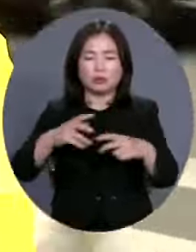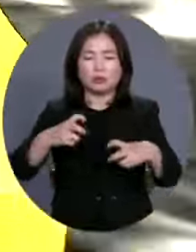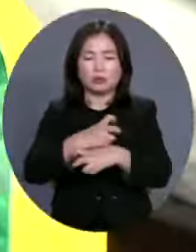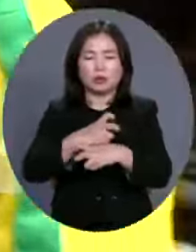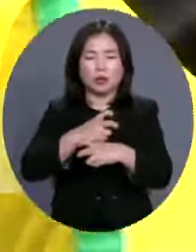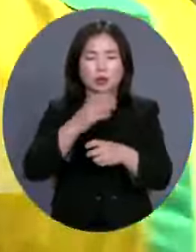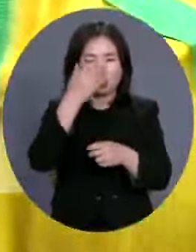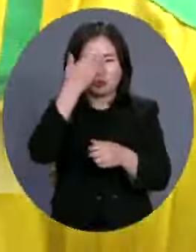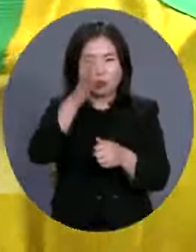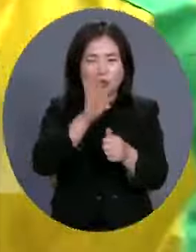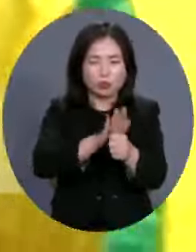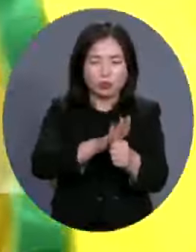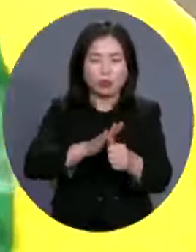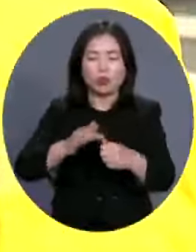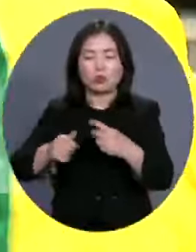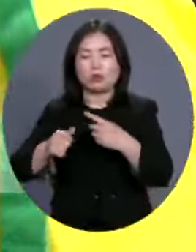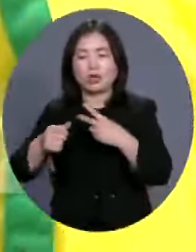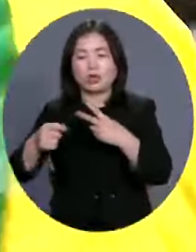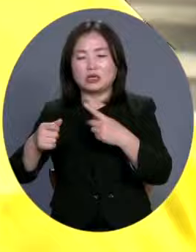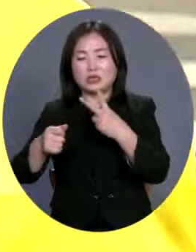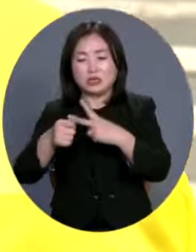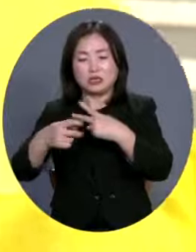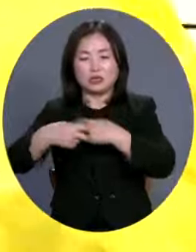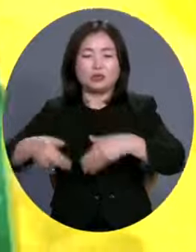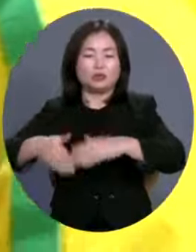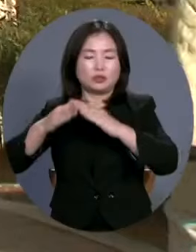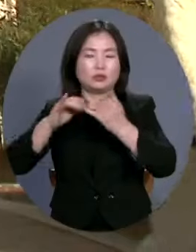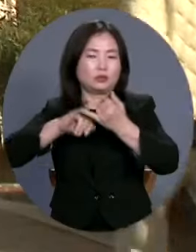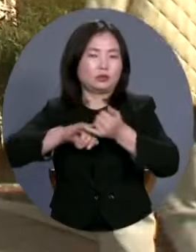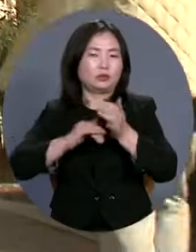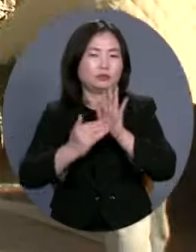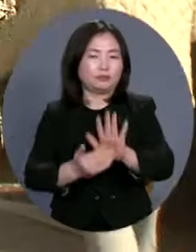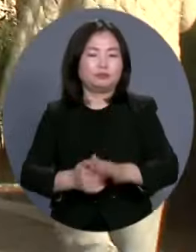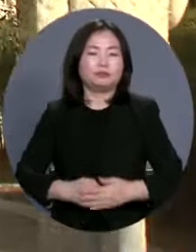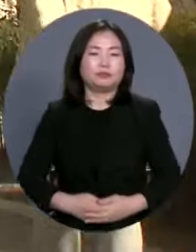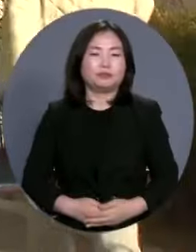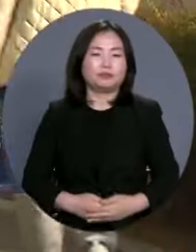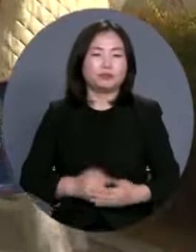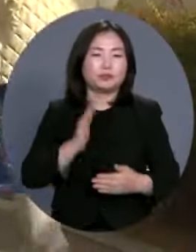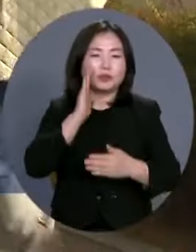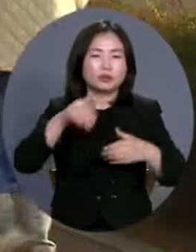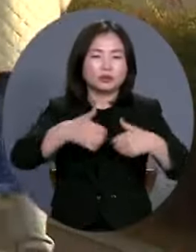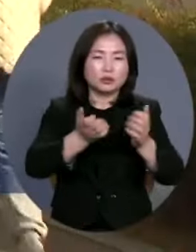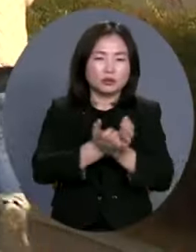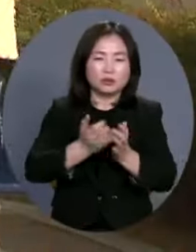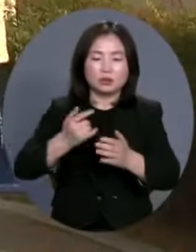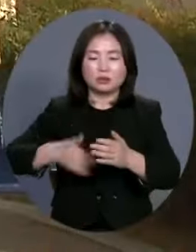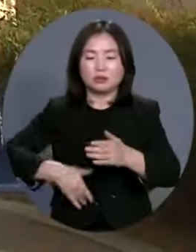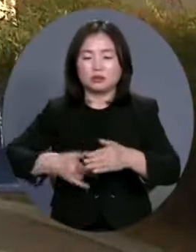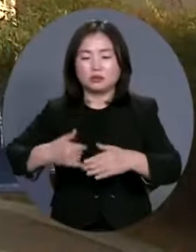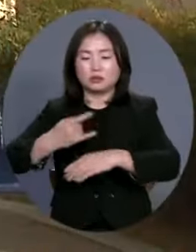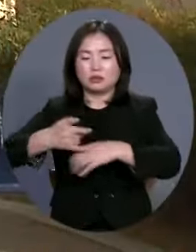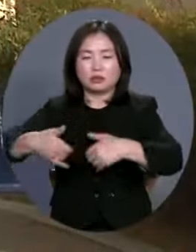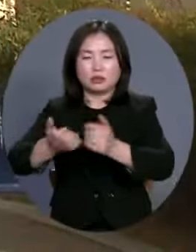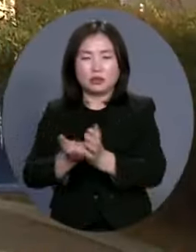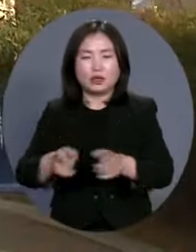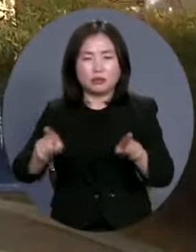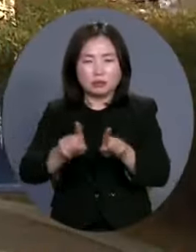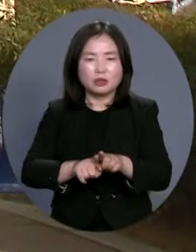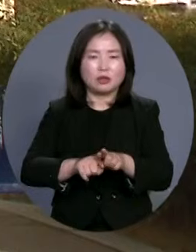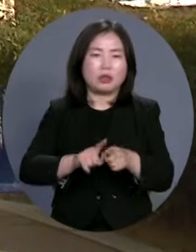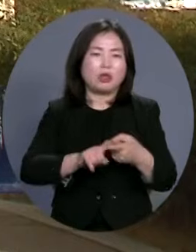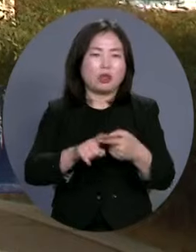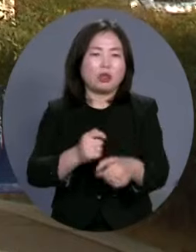대중교통, 제2대구의료원 건립 등을 공약했습니다. 녹색정의당은 녹색당과 정의당이 함께 가치연합을 하기 위해서